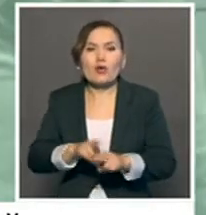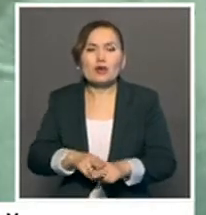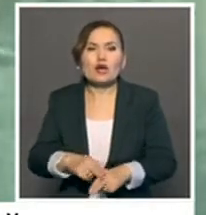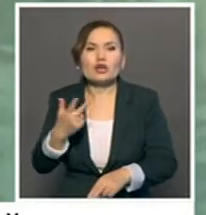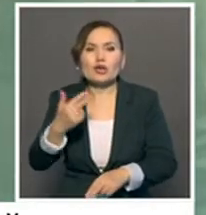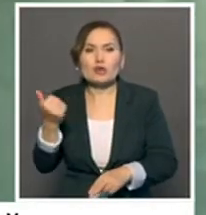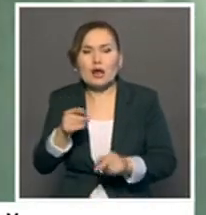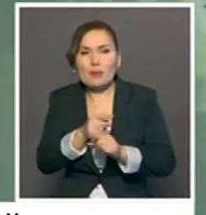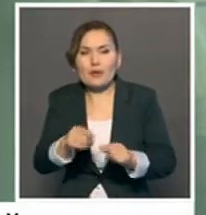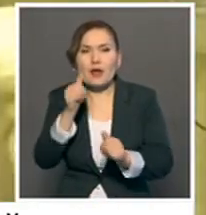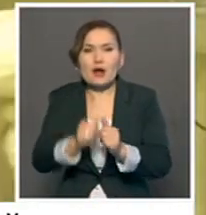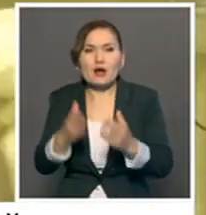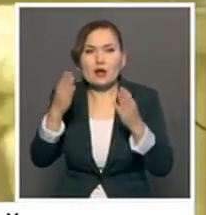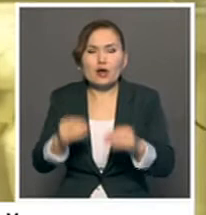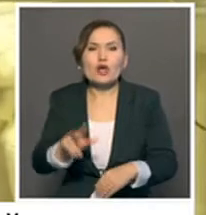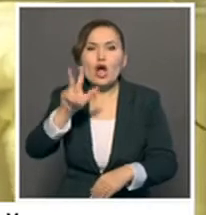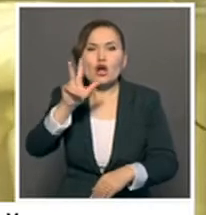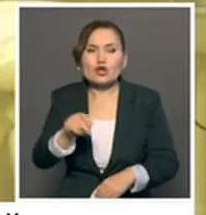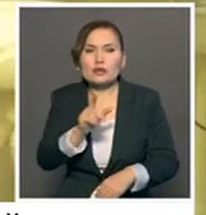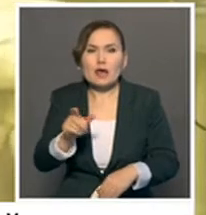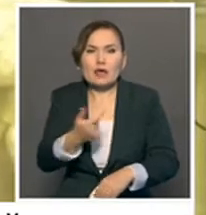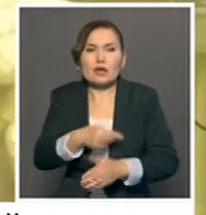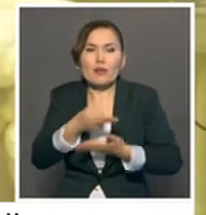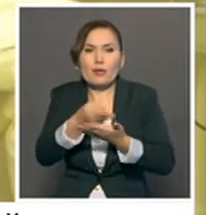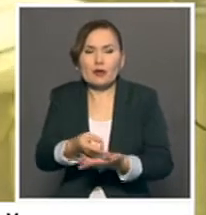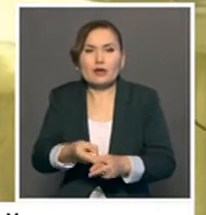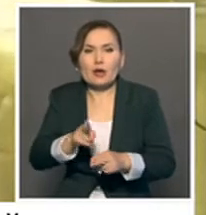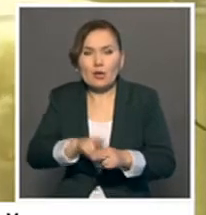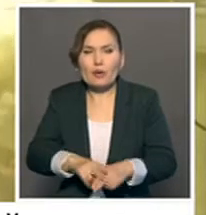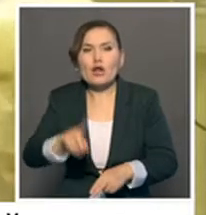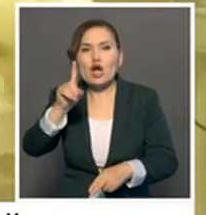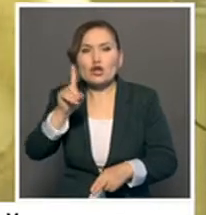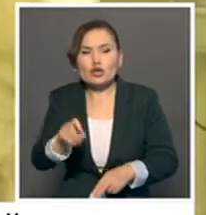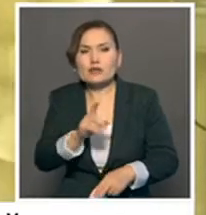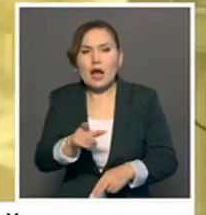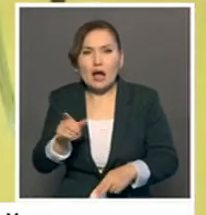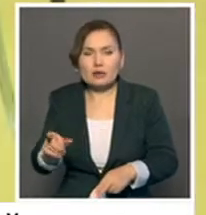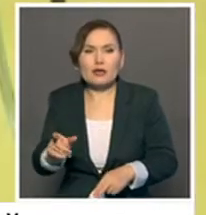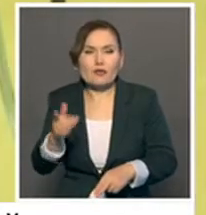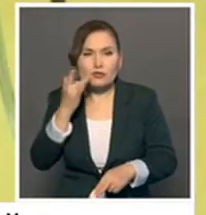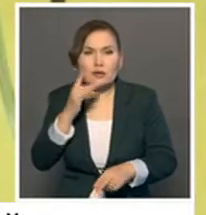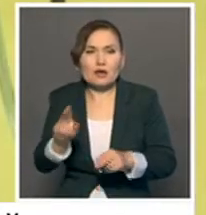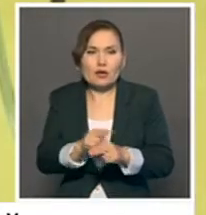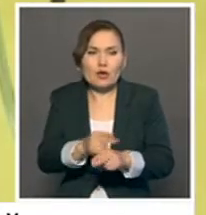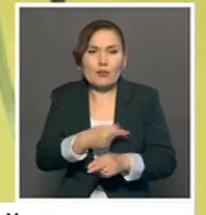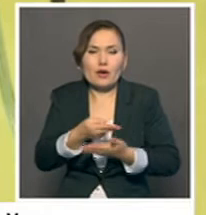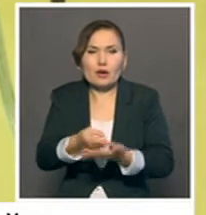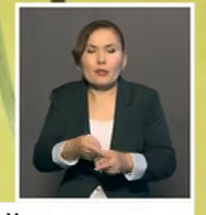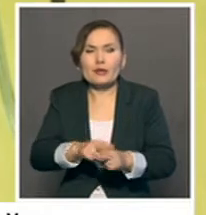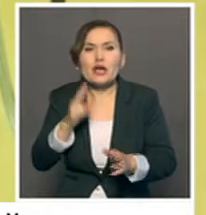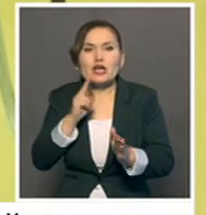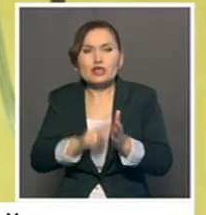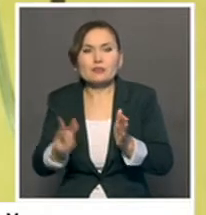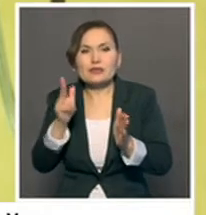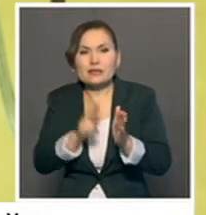провизорлық стационарға күн сайын 300-ге жоқ науқас қаралып, оның кемінде 100-ден астамы жатқызылатын. Ал қазір күніне 70-80